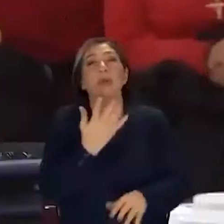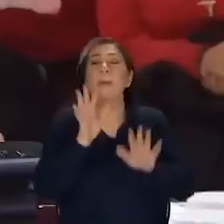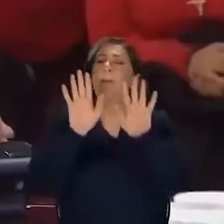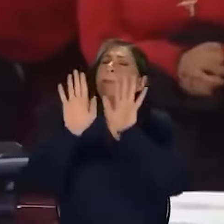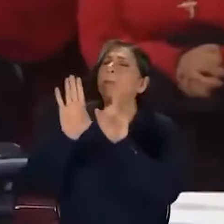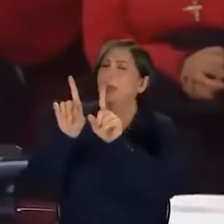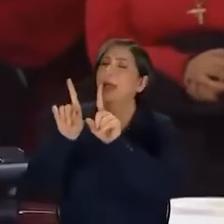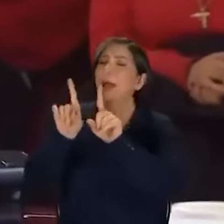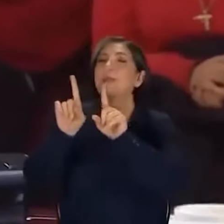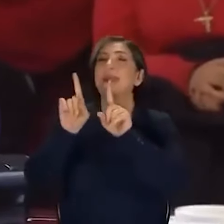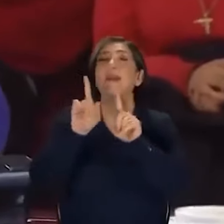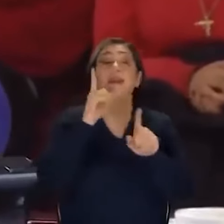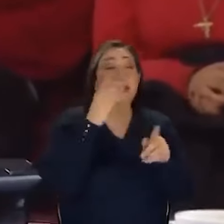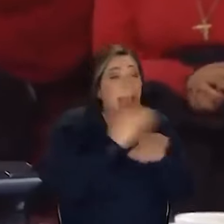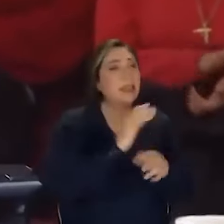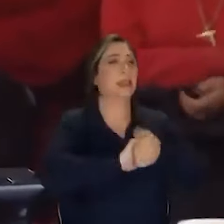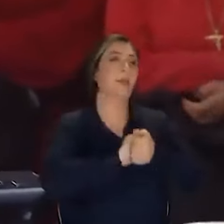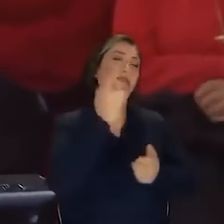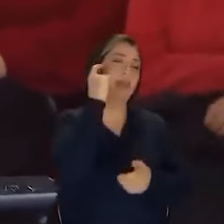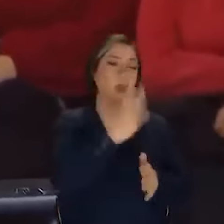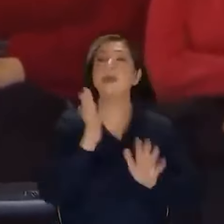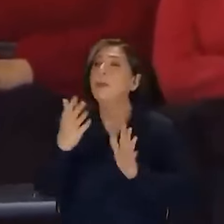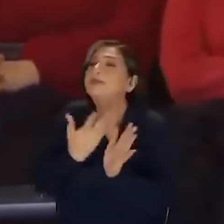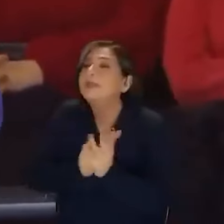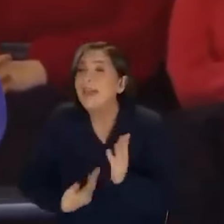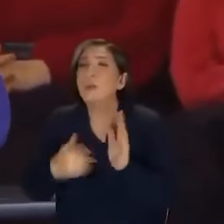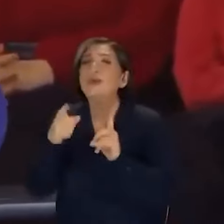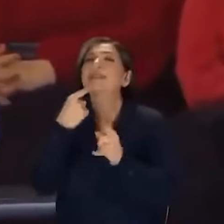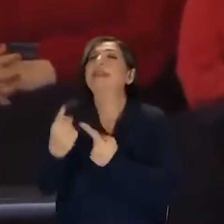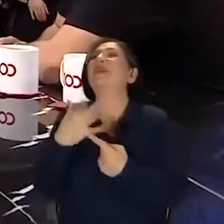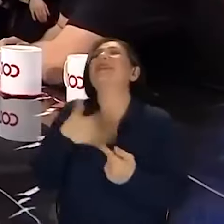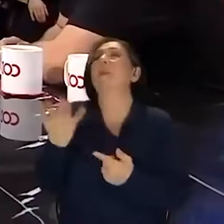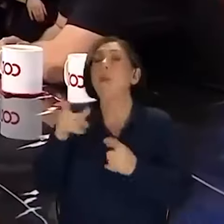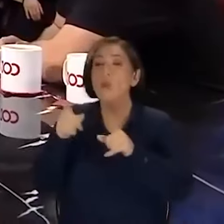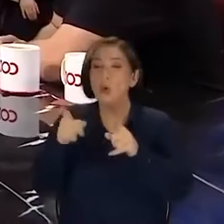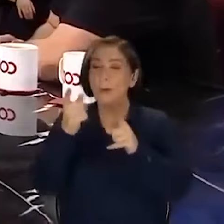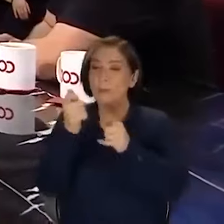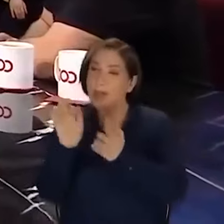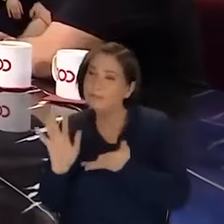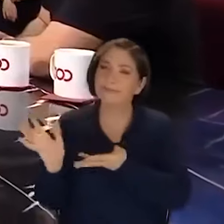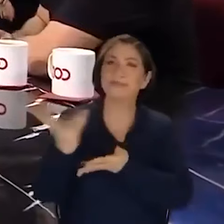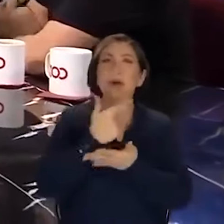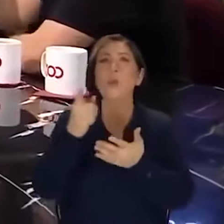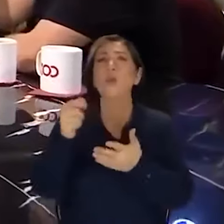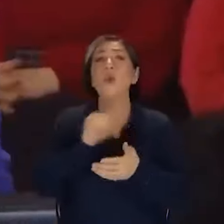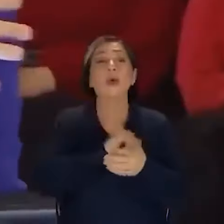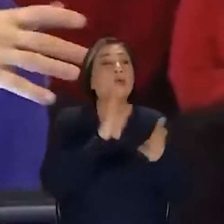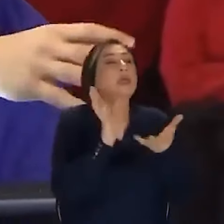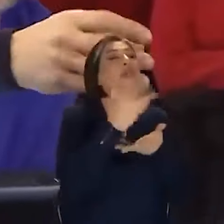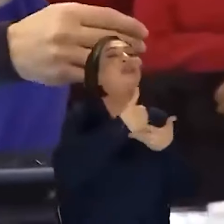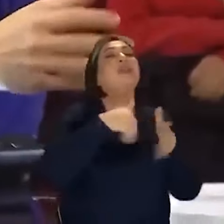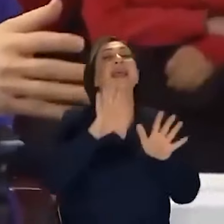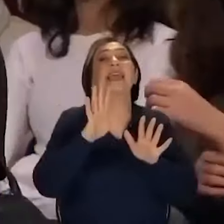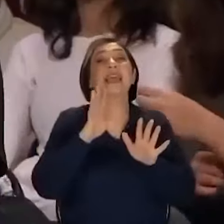pek bir dakika bu buna Vallahi samimi fikrim bu ya sevgilim buna girmek istemiyorum Bu gişe meselesi gişe kork Yok be Okan gişe değil